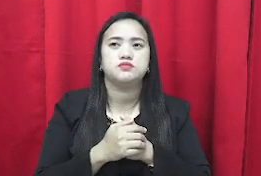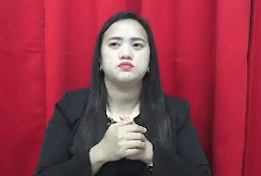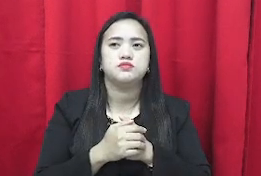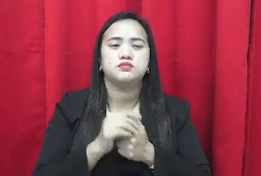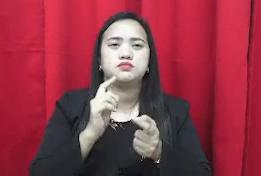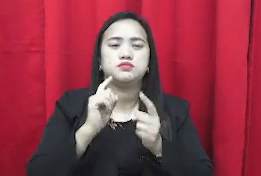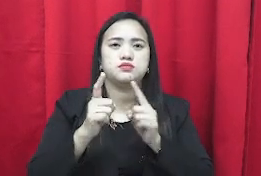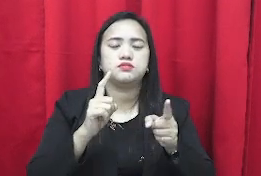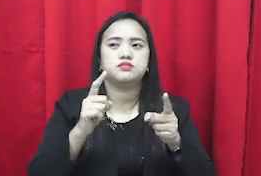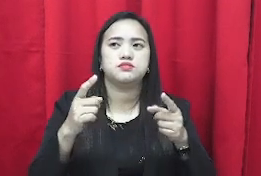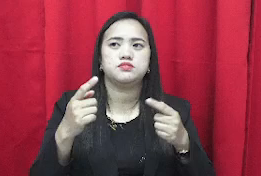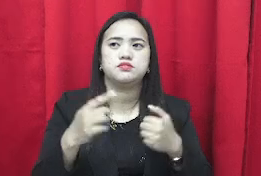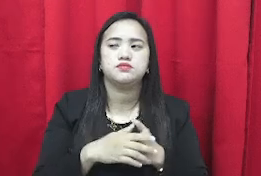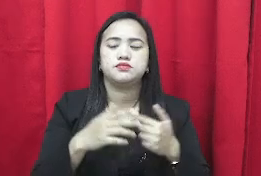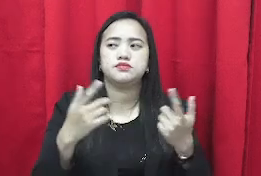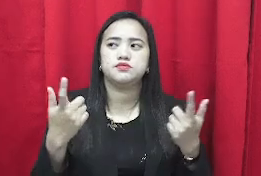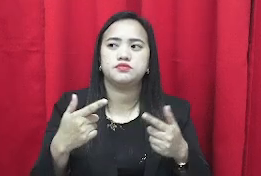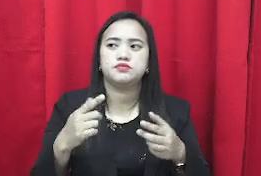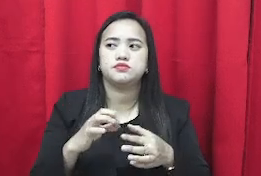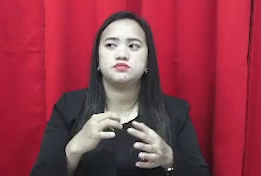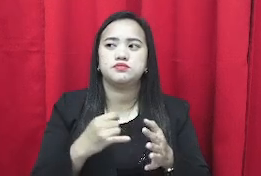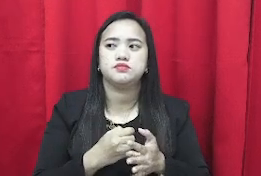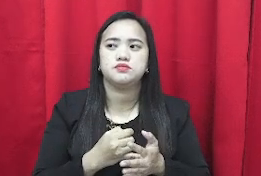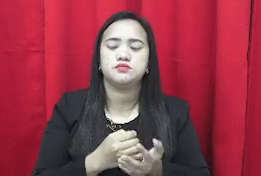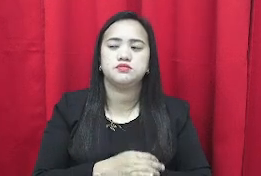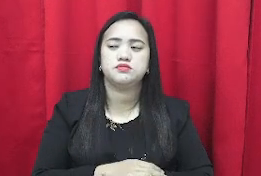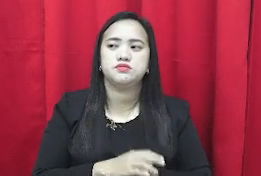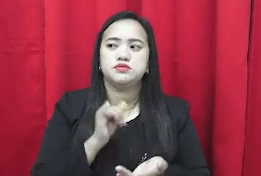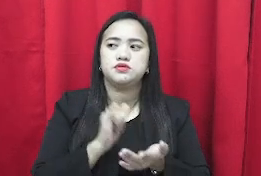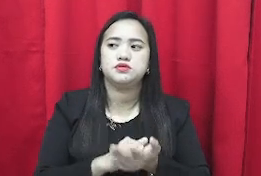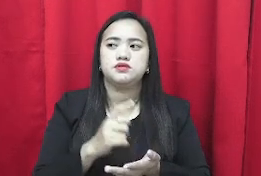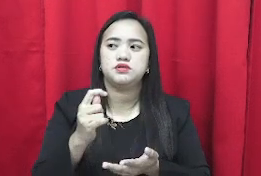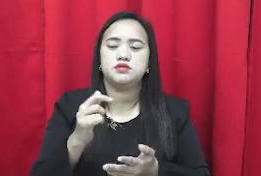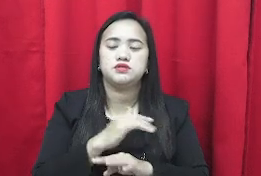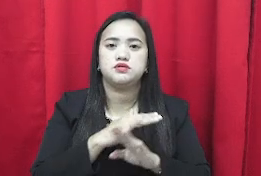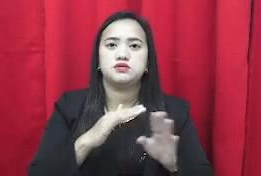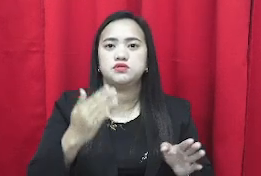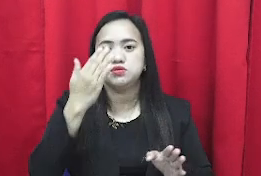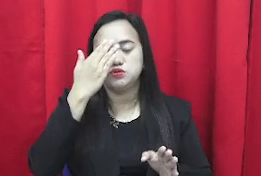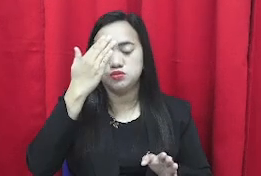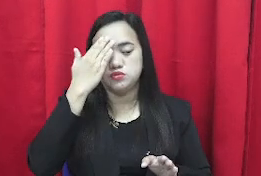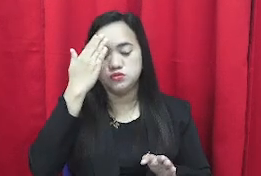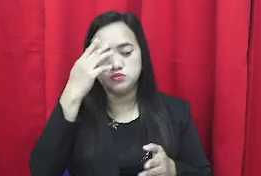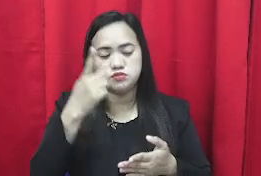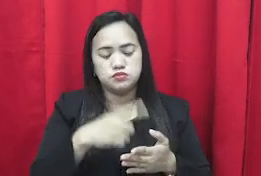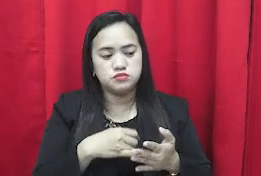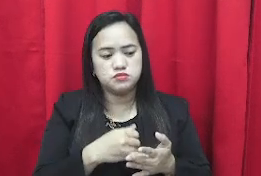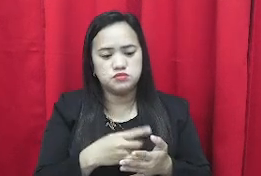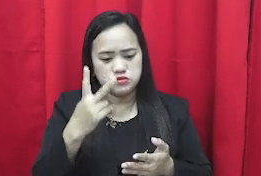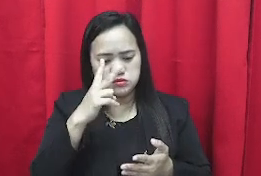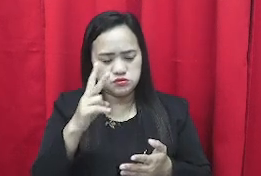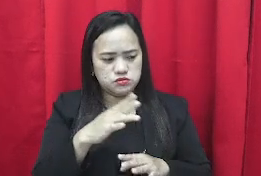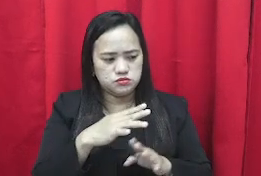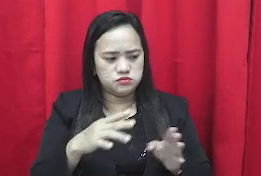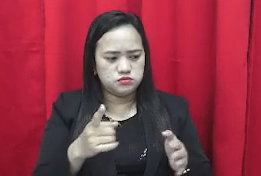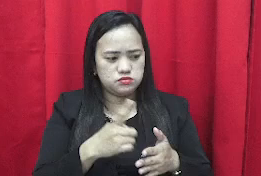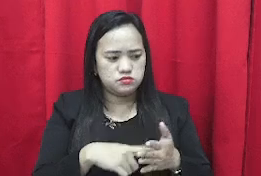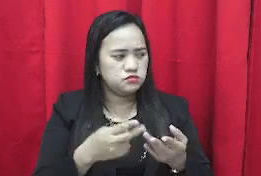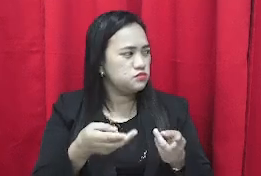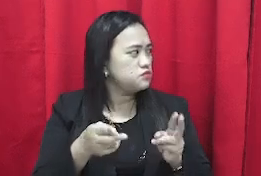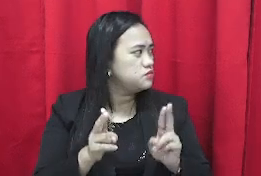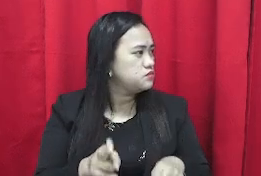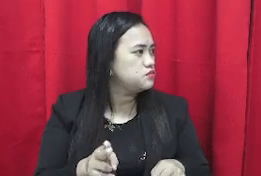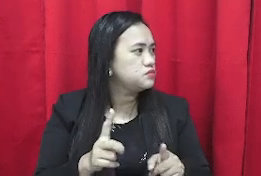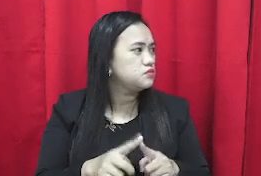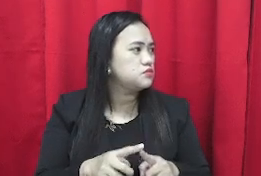keso ganito may gagawin keso ganito ganyan na hindi nila nakikita yung nangyayari na sa kanilang sa kanyang kapatid Yeah Amen na